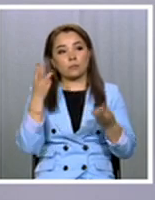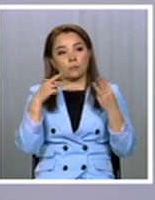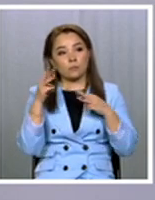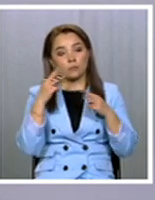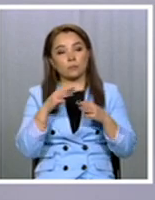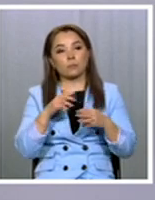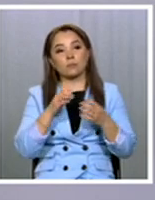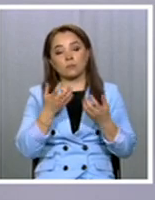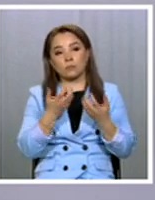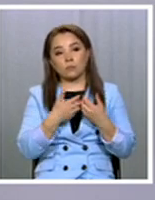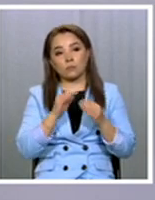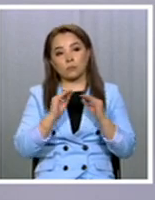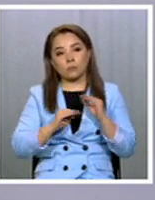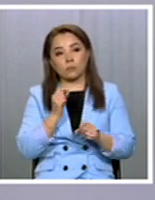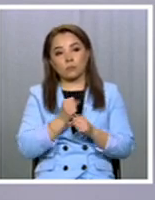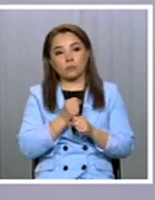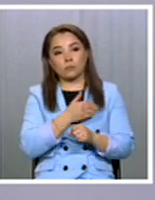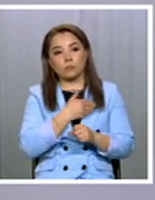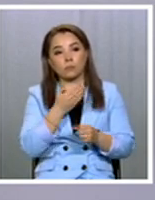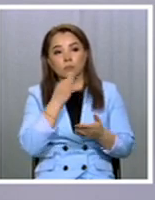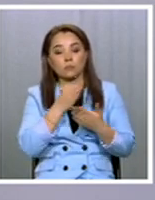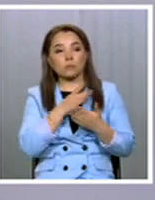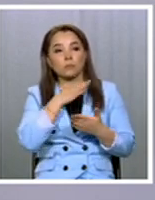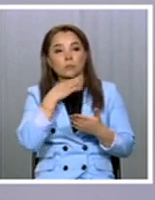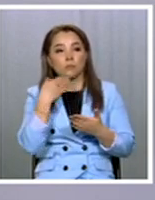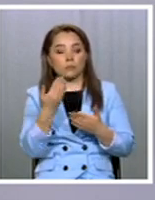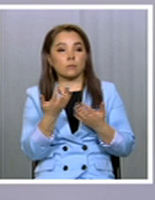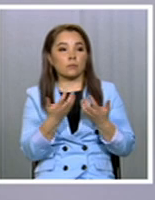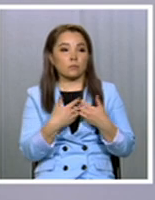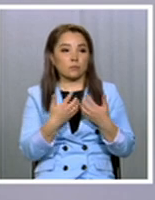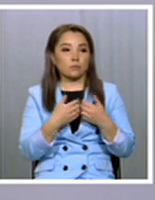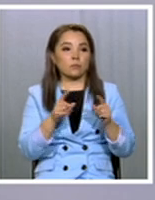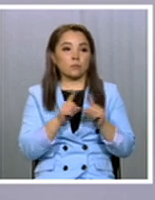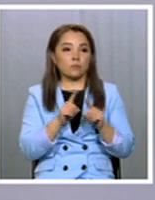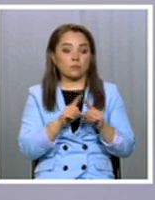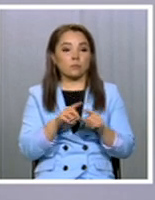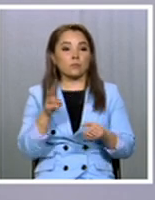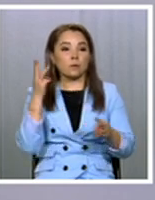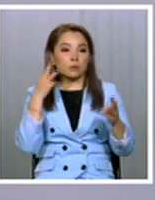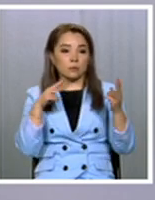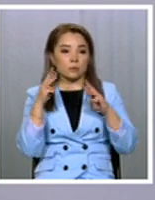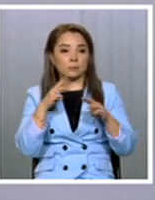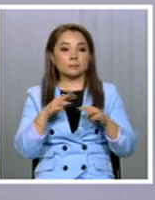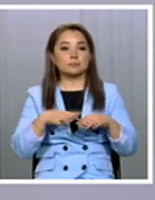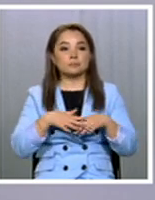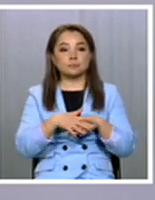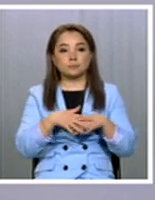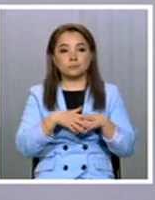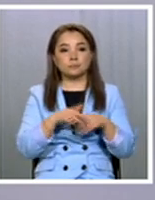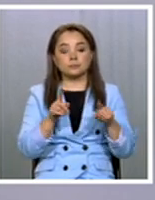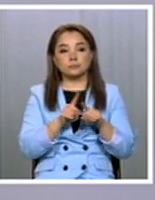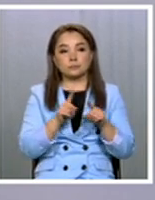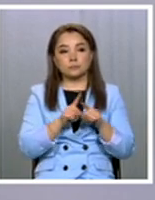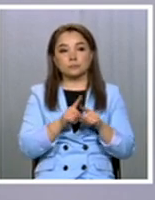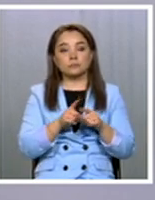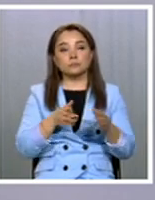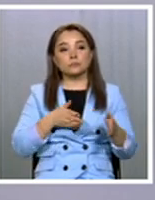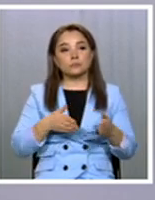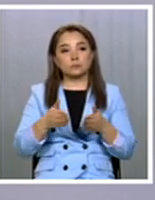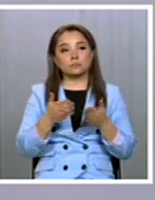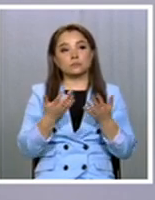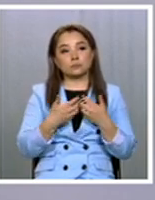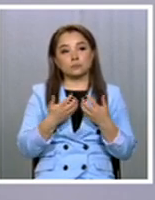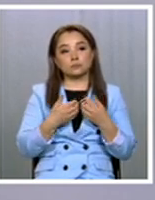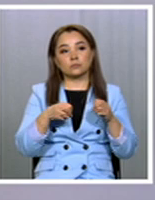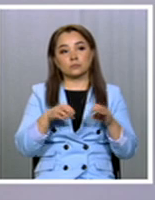деп аталады. Көптеген есептер немесе модельдер математикалық жолмен шешіледі.